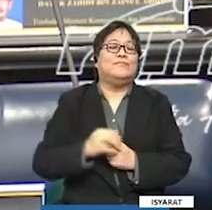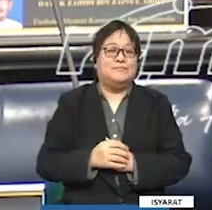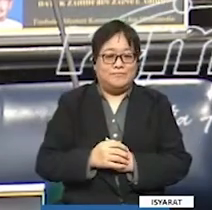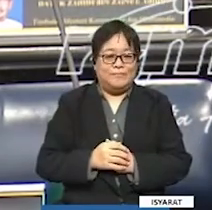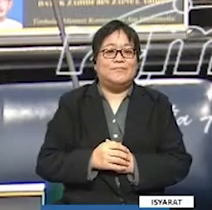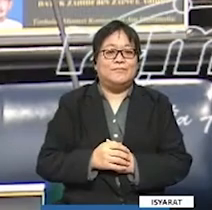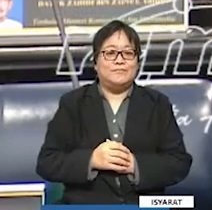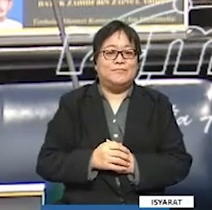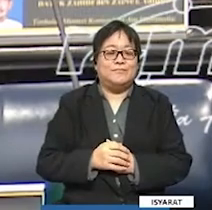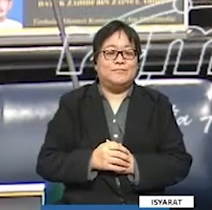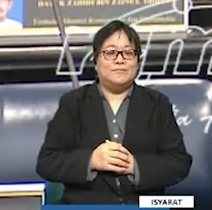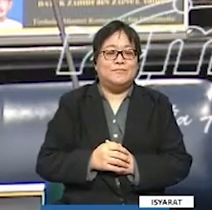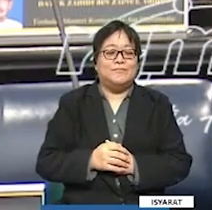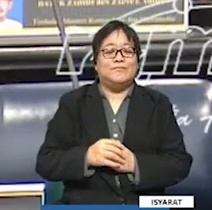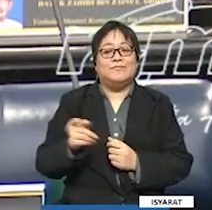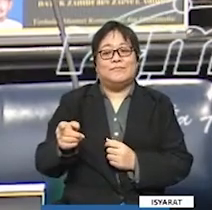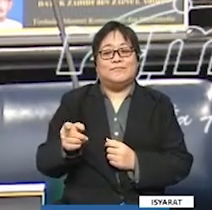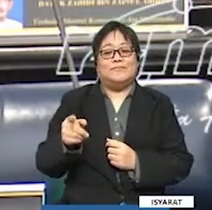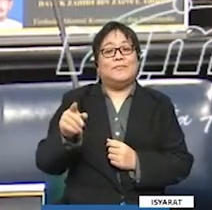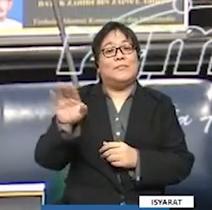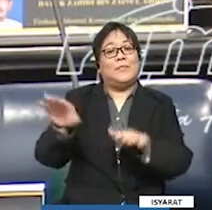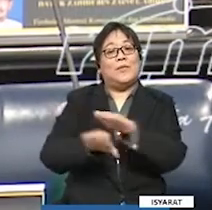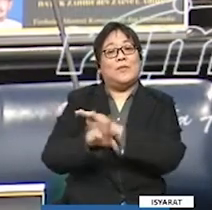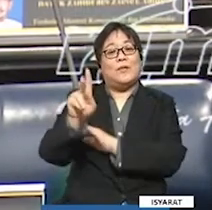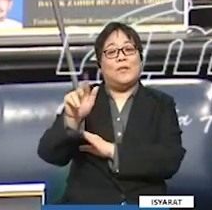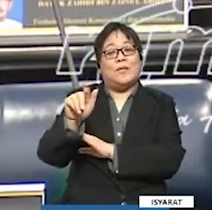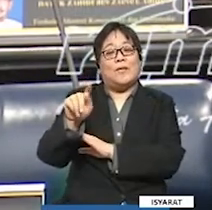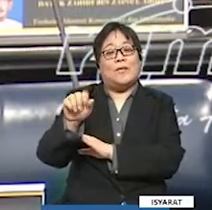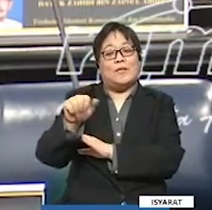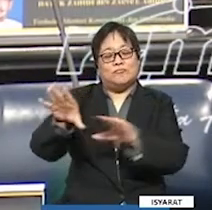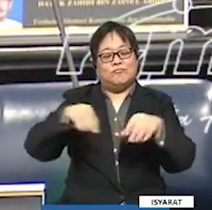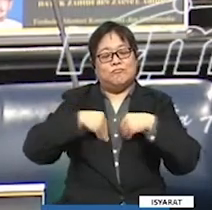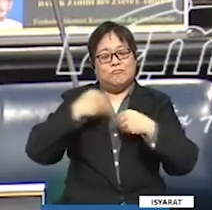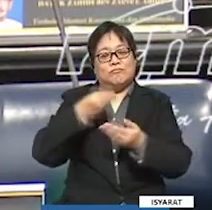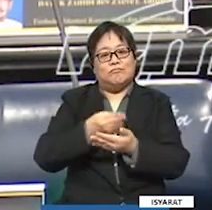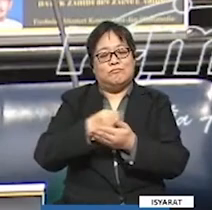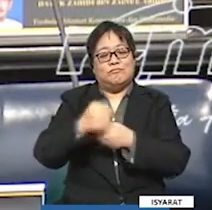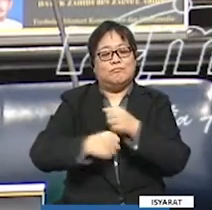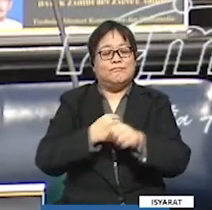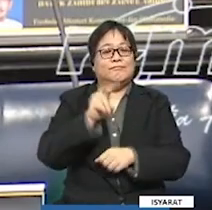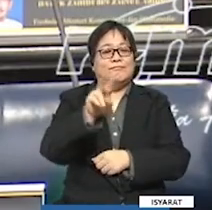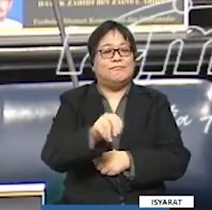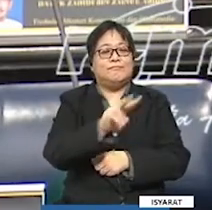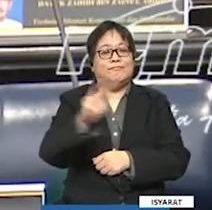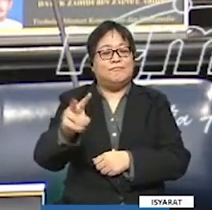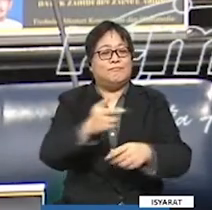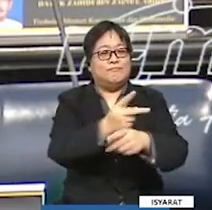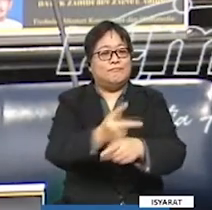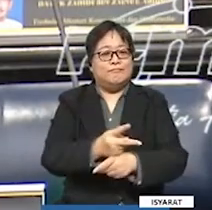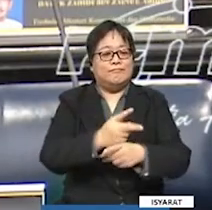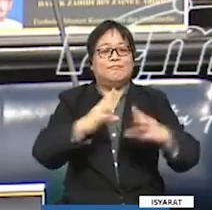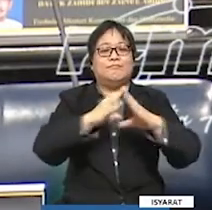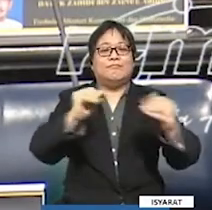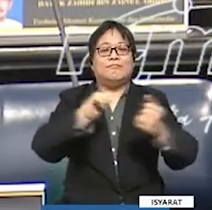bawah Kementerian Alam Sekitar dan Air KASA telah menerima peruntukan tahun 2022 bagi menyenggara dan mengatasi